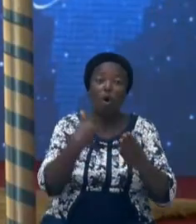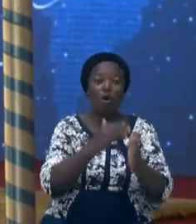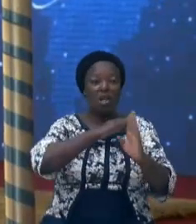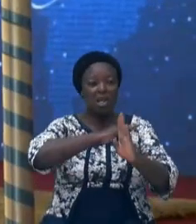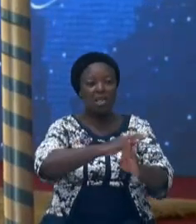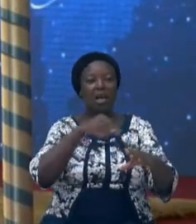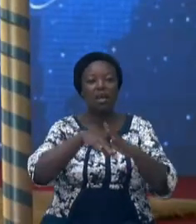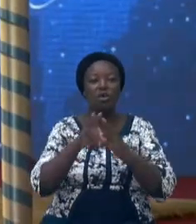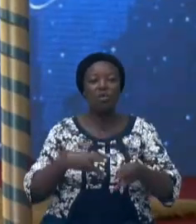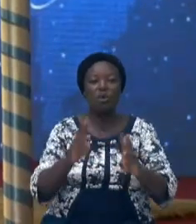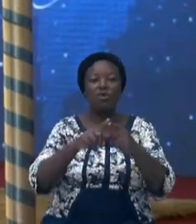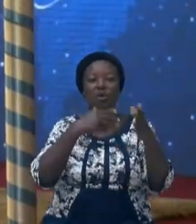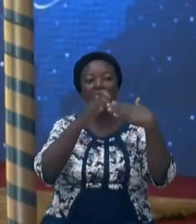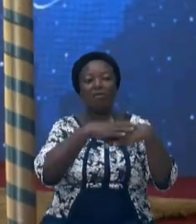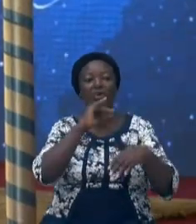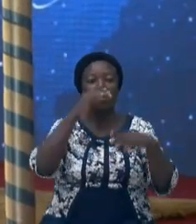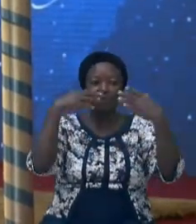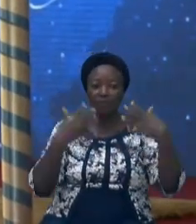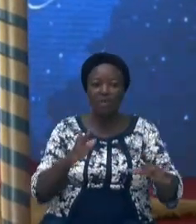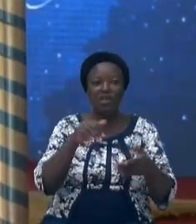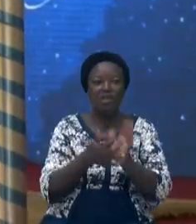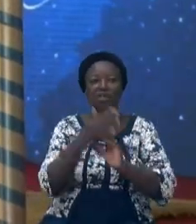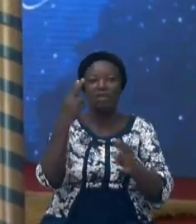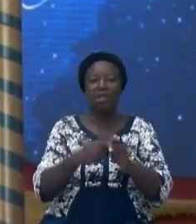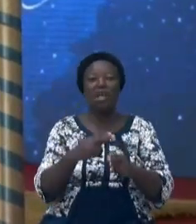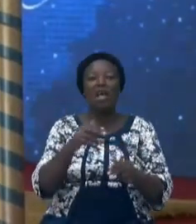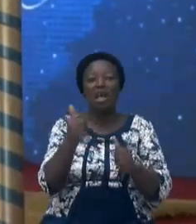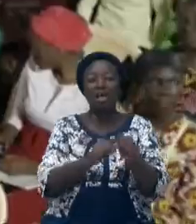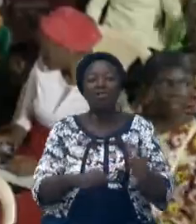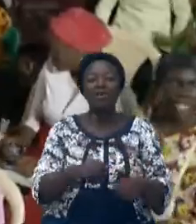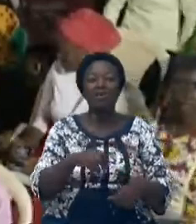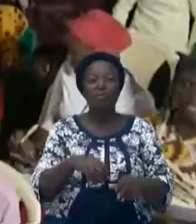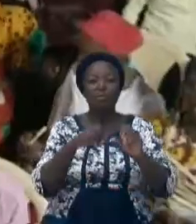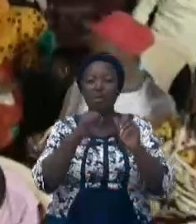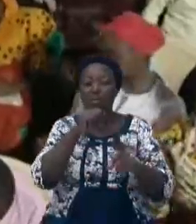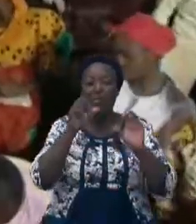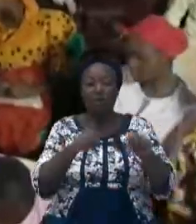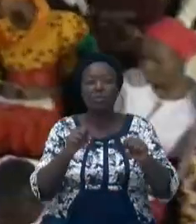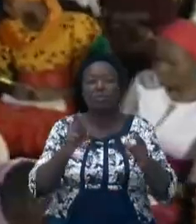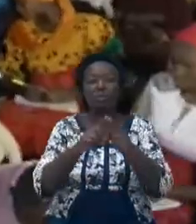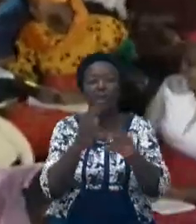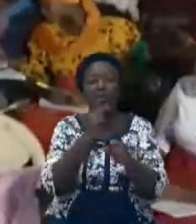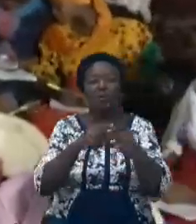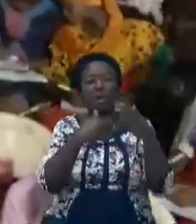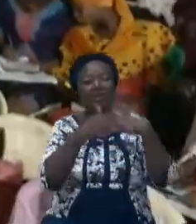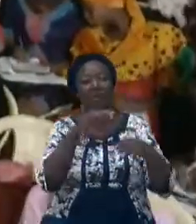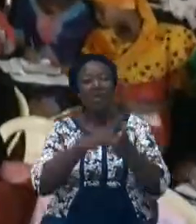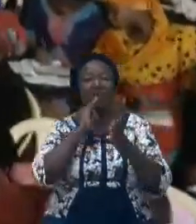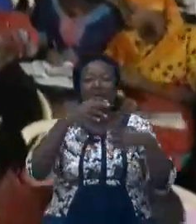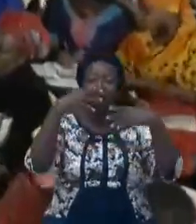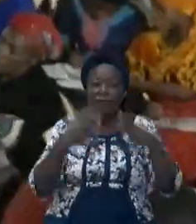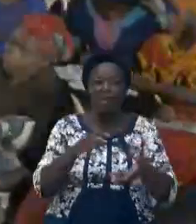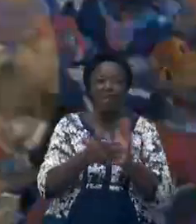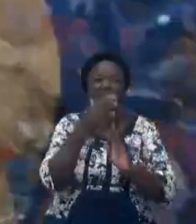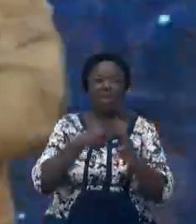tout est accompli tout un stade qui suit un chemin menant au ciel tout est accompli tout impossibilité pour